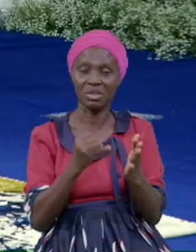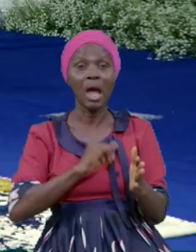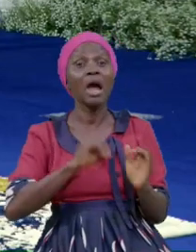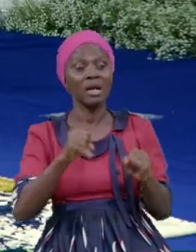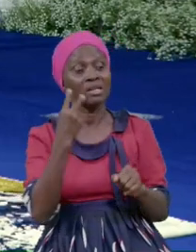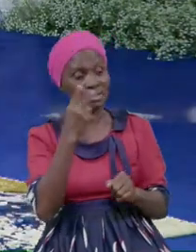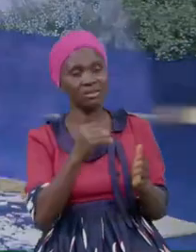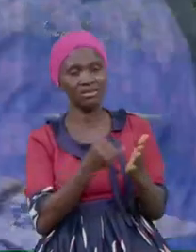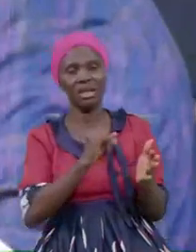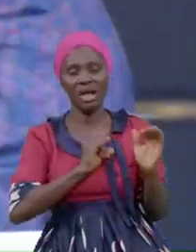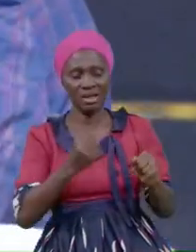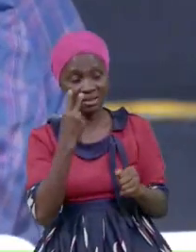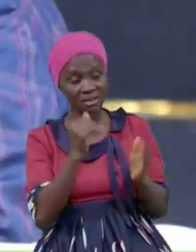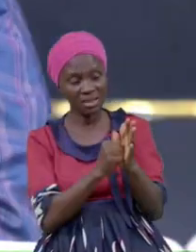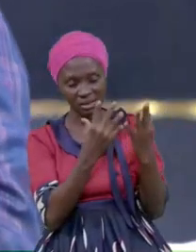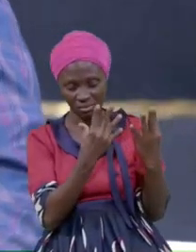je peux voir cette douceur.